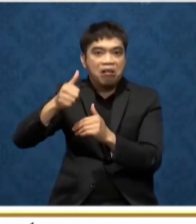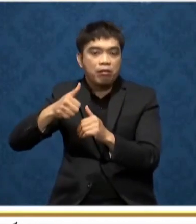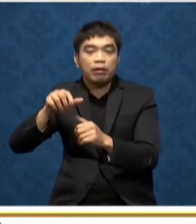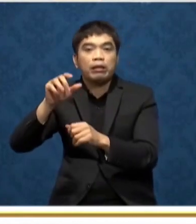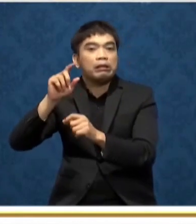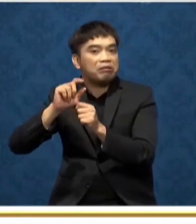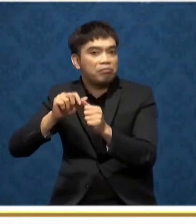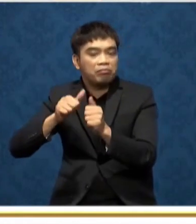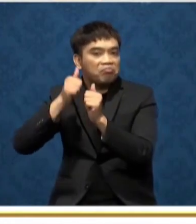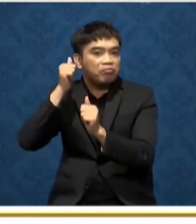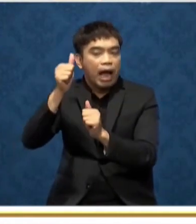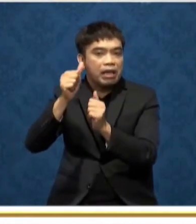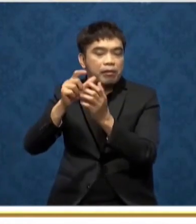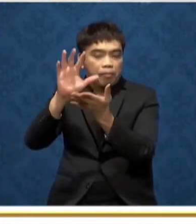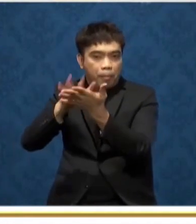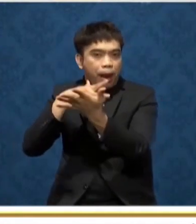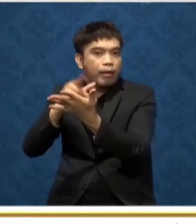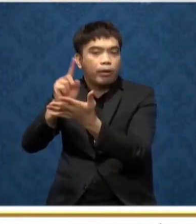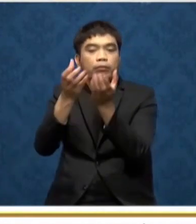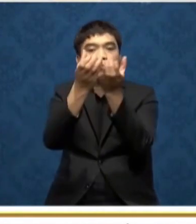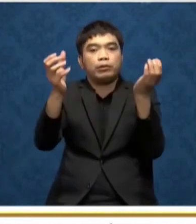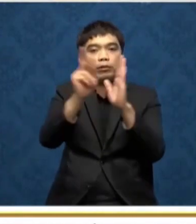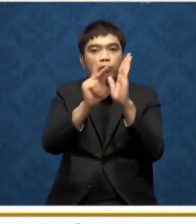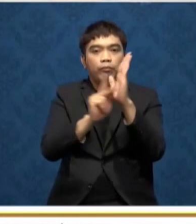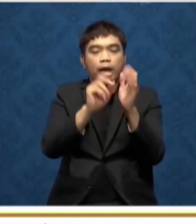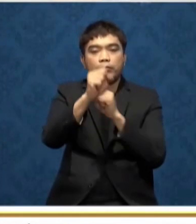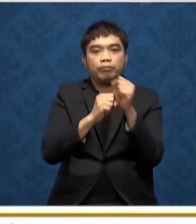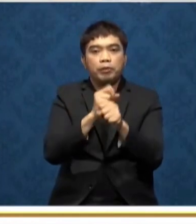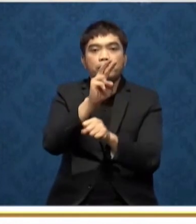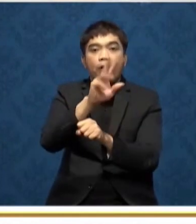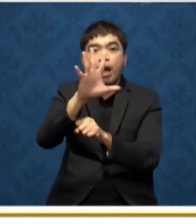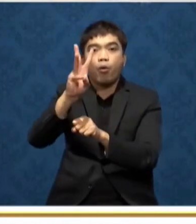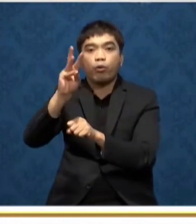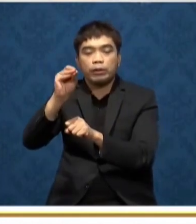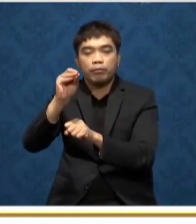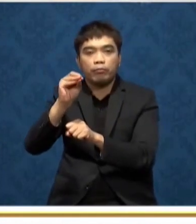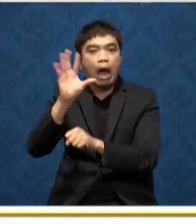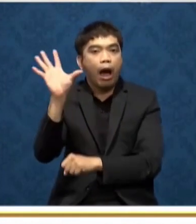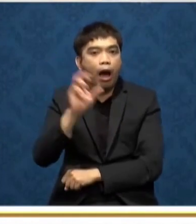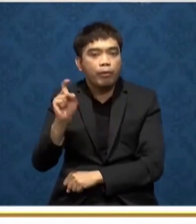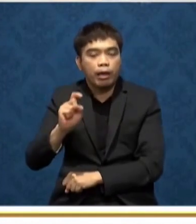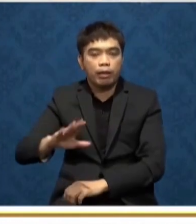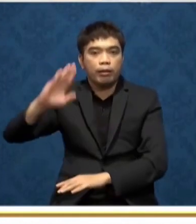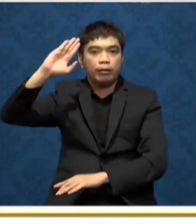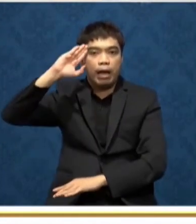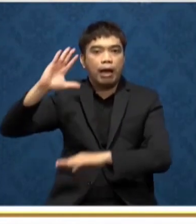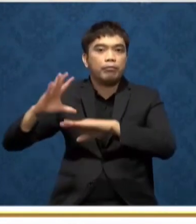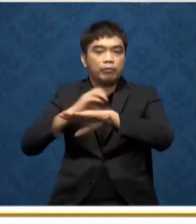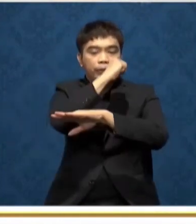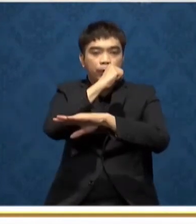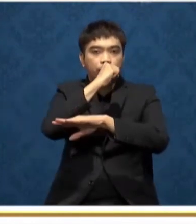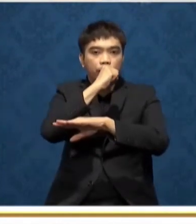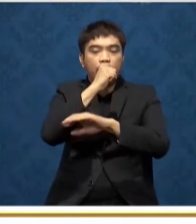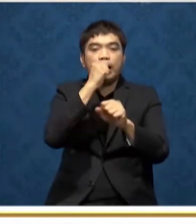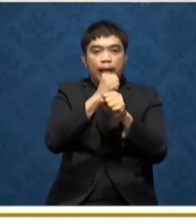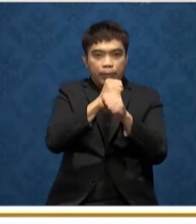คือรฐมนูลฉบับปี 2,560ซึ่เป็มราดกที่คณะรฐประหารใช้ขีดเส้นทางประเทศไยให้เดิ